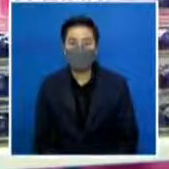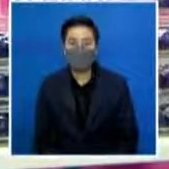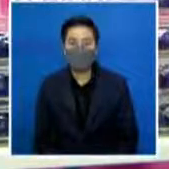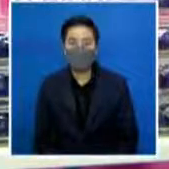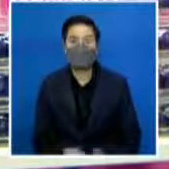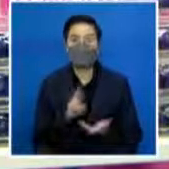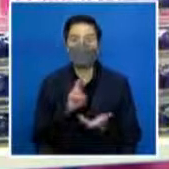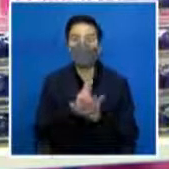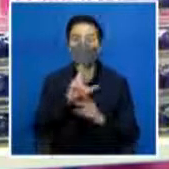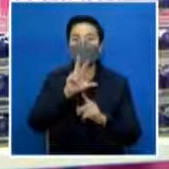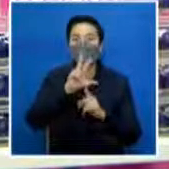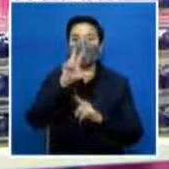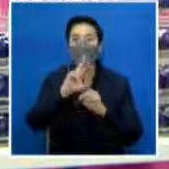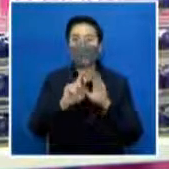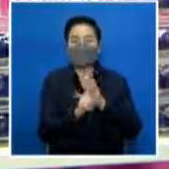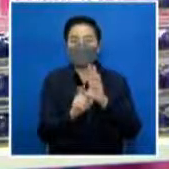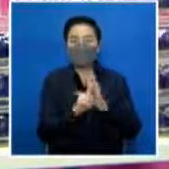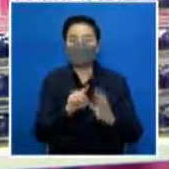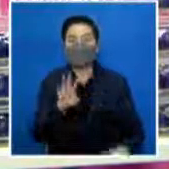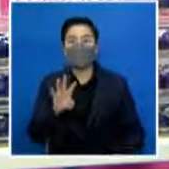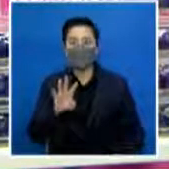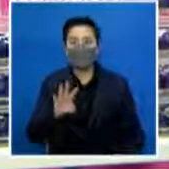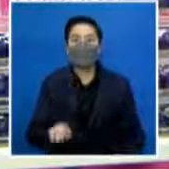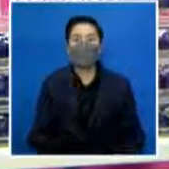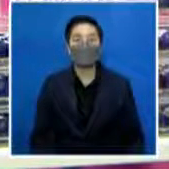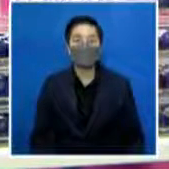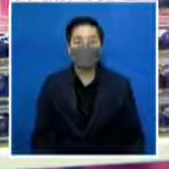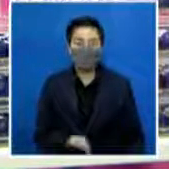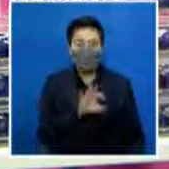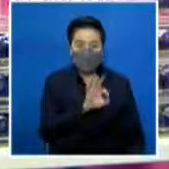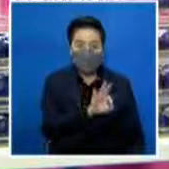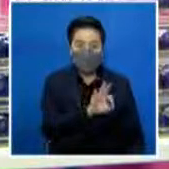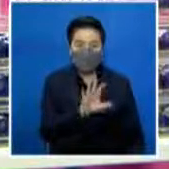อันดับที่3หมุนครั้งที่4เลขที่ออก